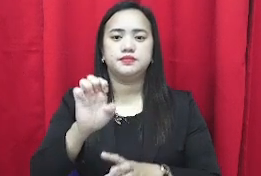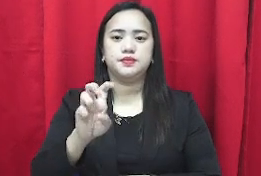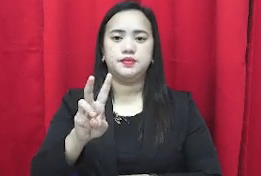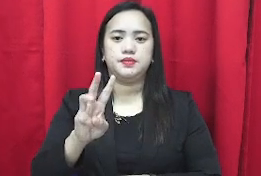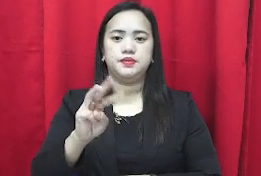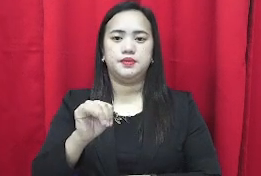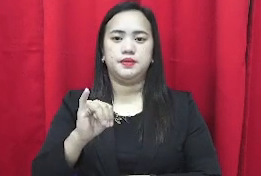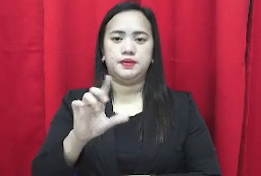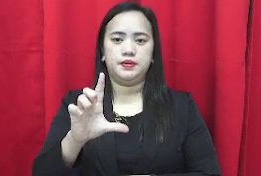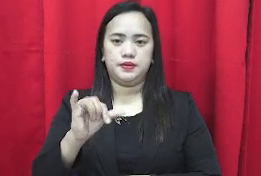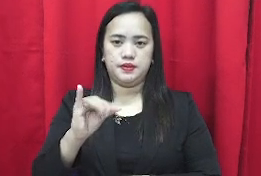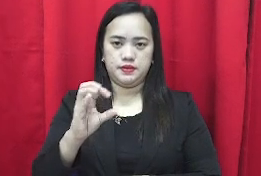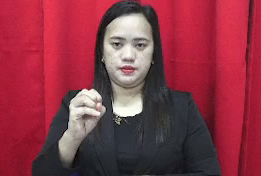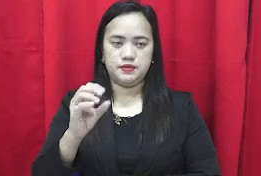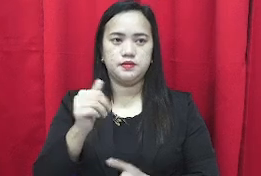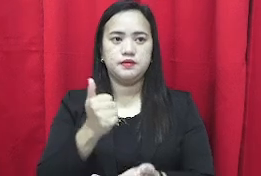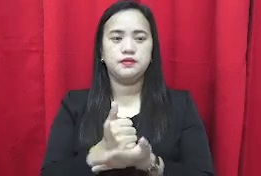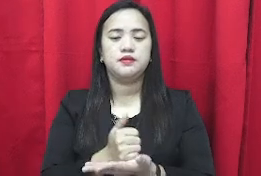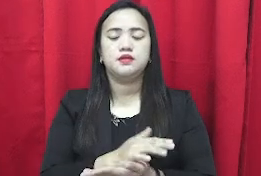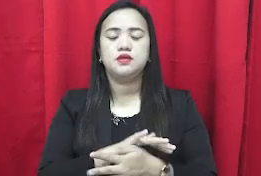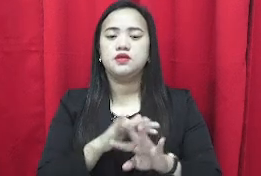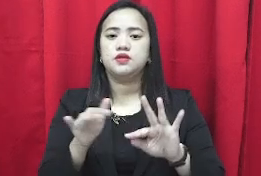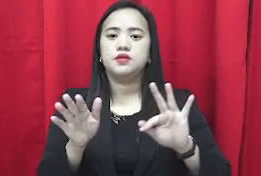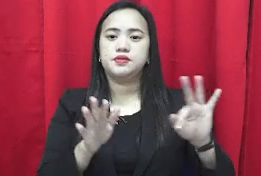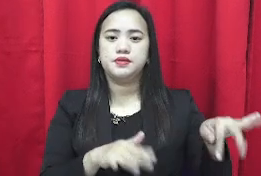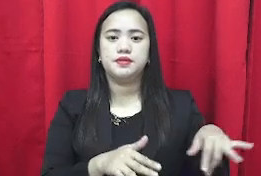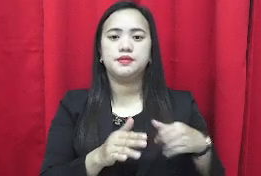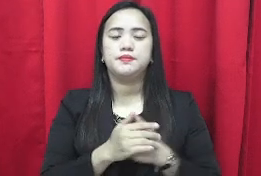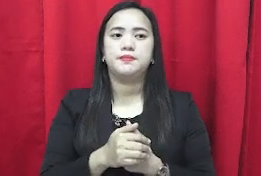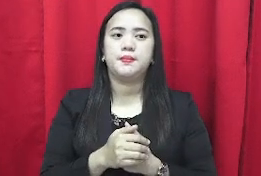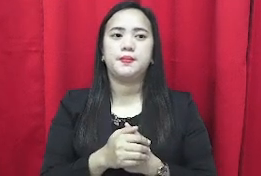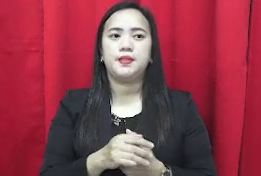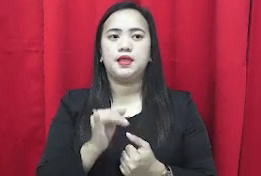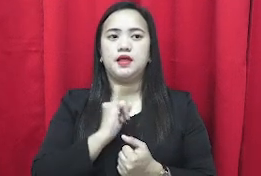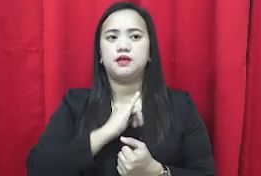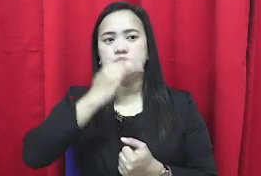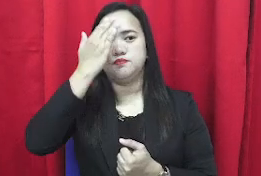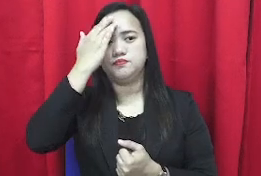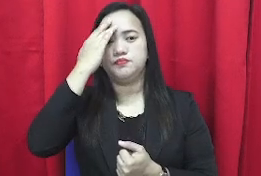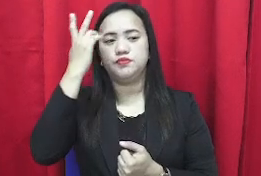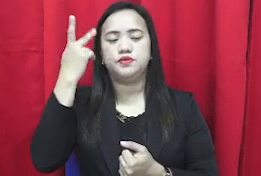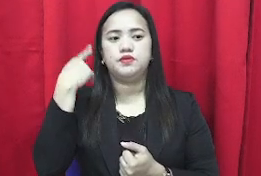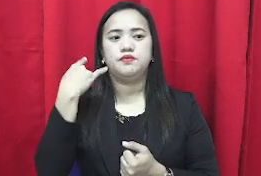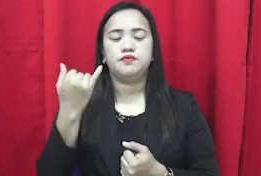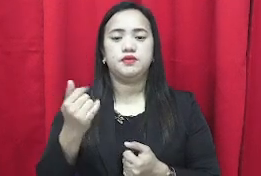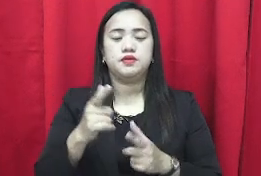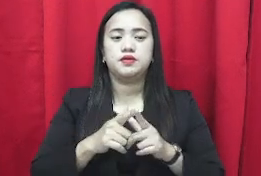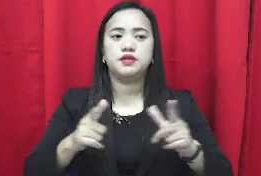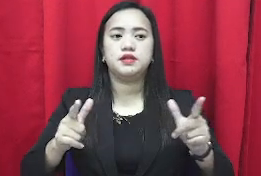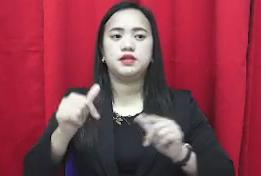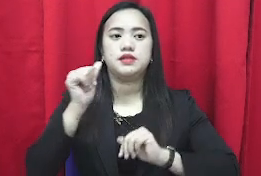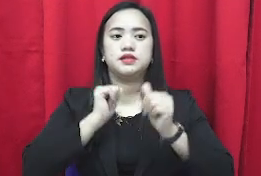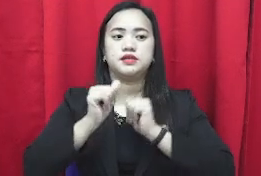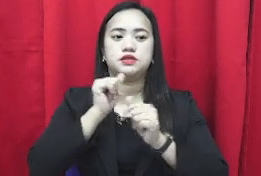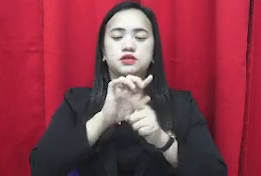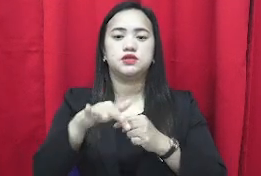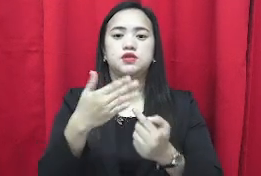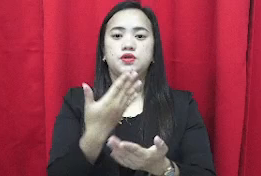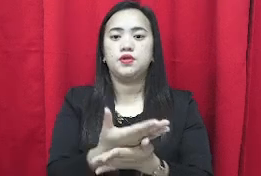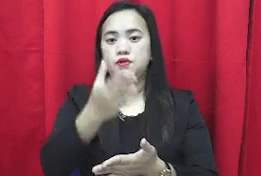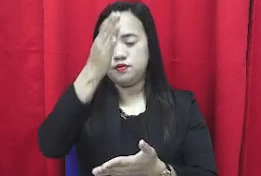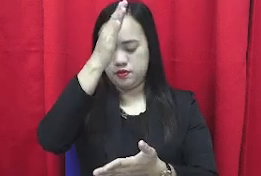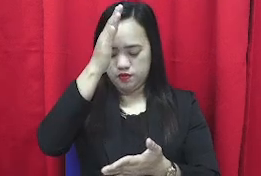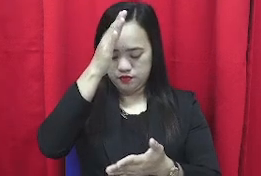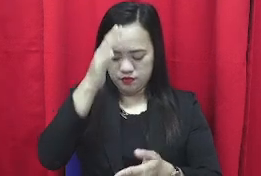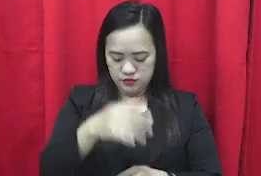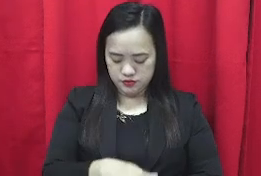magandang tanghali at ah Huwag kayong aalis mga kapatid siguradong hahamunin tayo ngayon ng mga tatay upang lalo pang